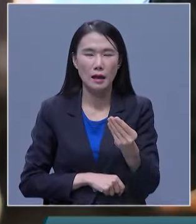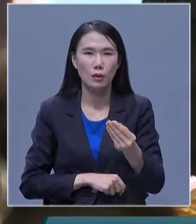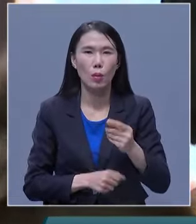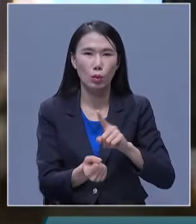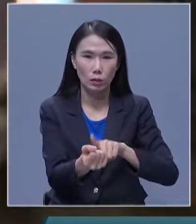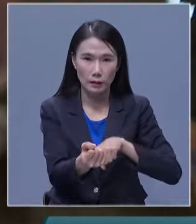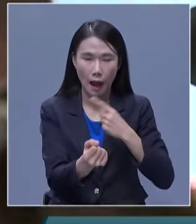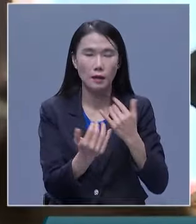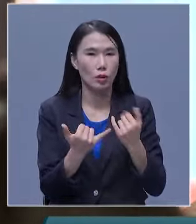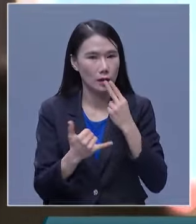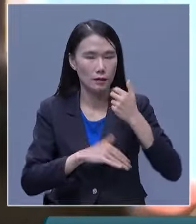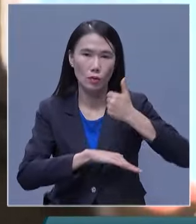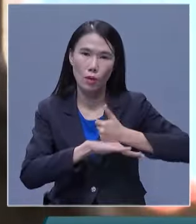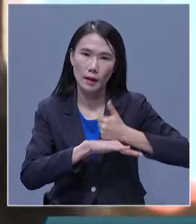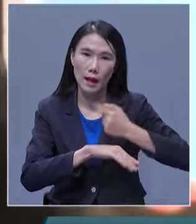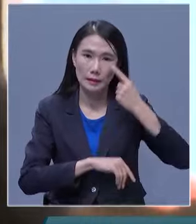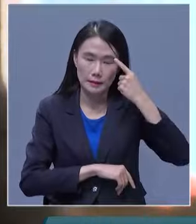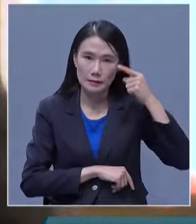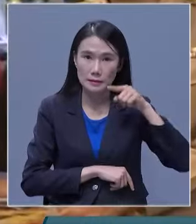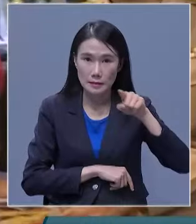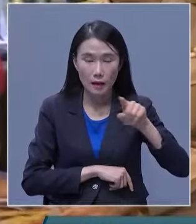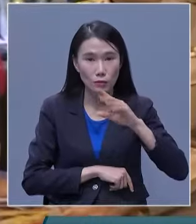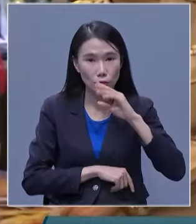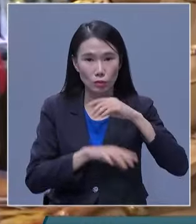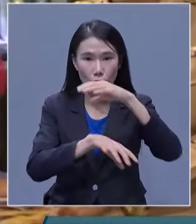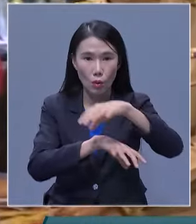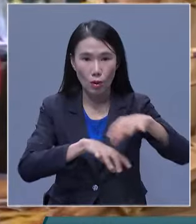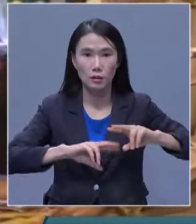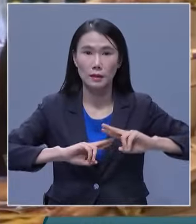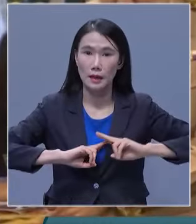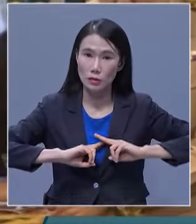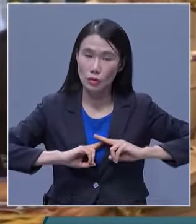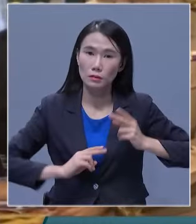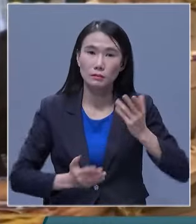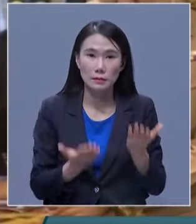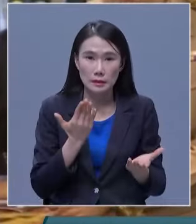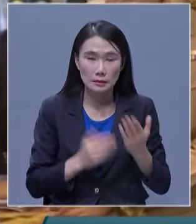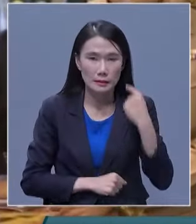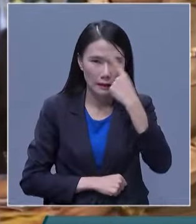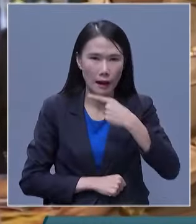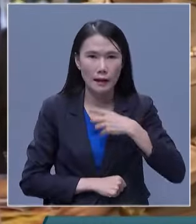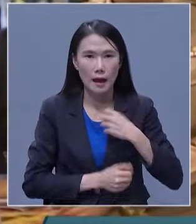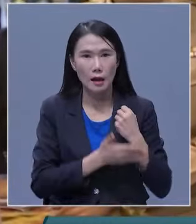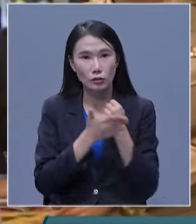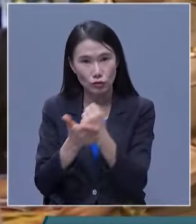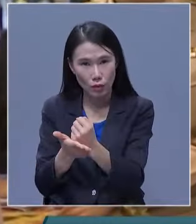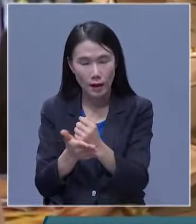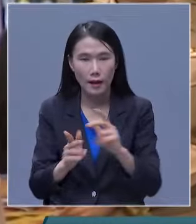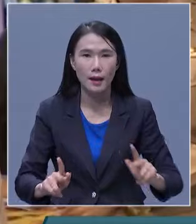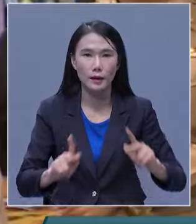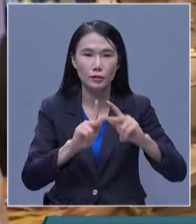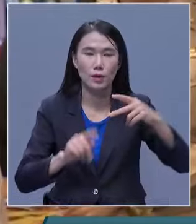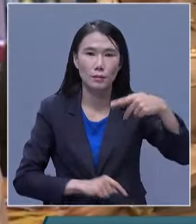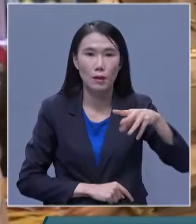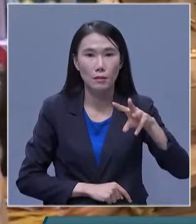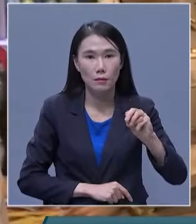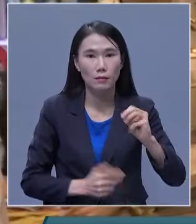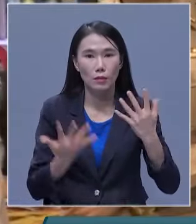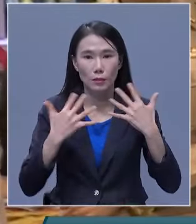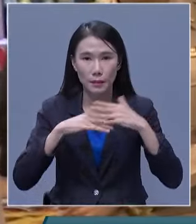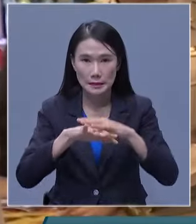การให้ถ้าเกิดว่ามีหน่วยงานไหนหรือว่ามีเอกชนไหนที่ต้องการจะสนับสนุนก็ให้พม.เนี่ยไปช่วยการประสาน